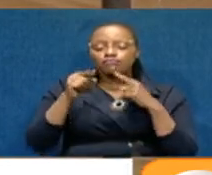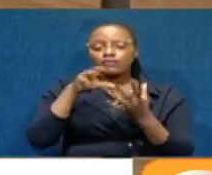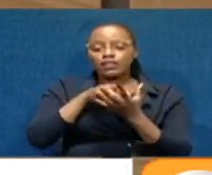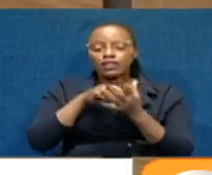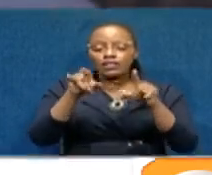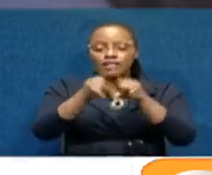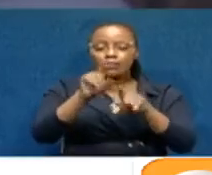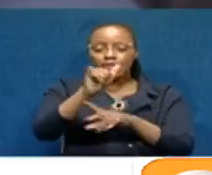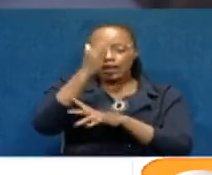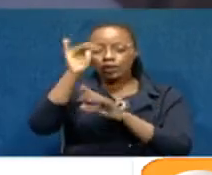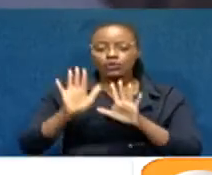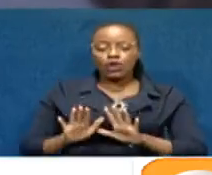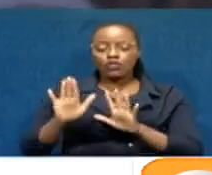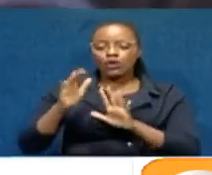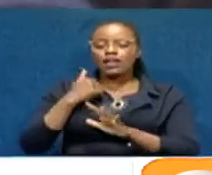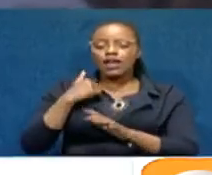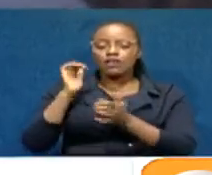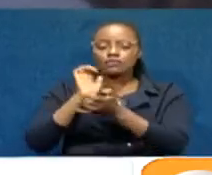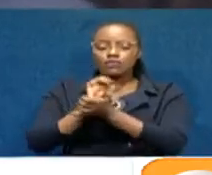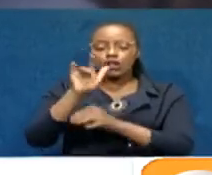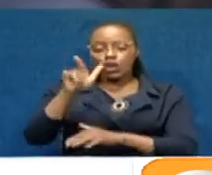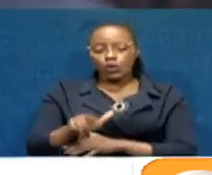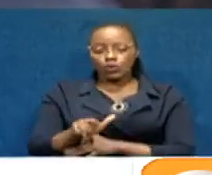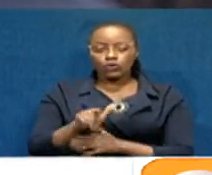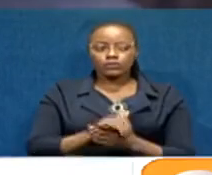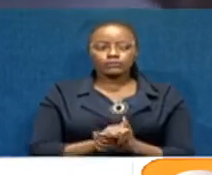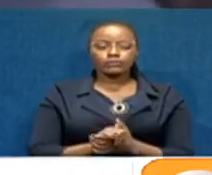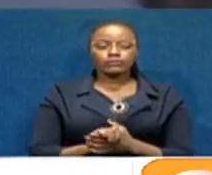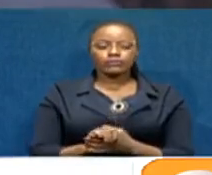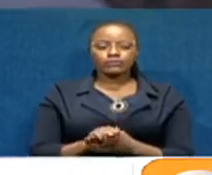kesi kama hizo ili kuepuka kutoa kifungo cha chini.